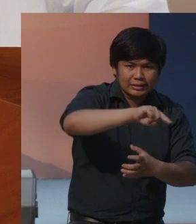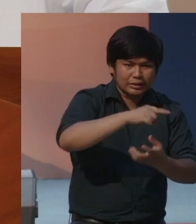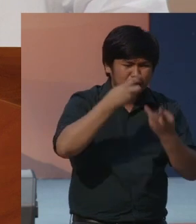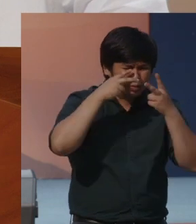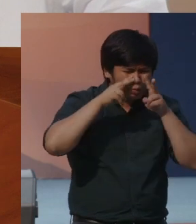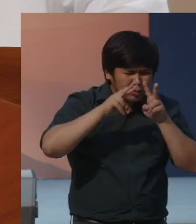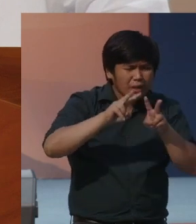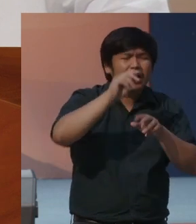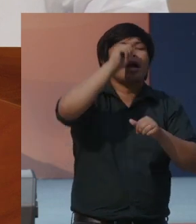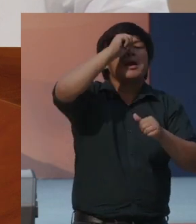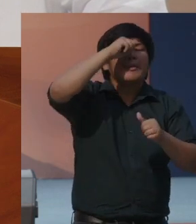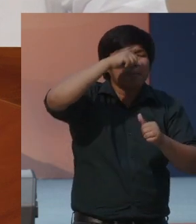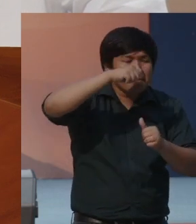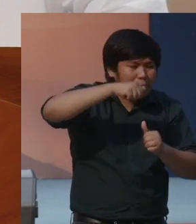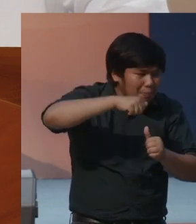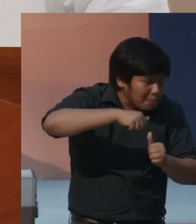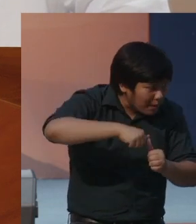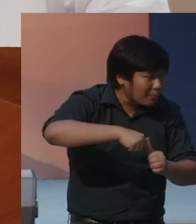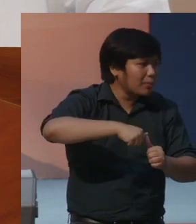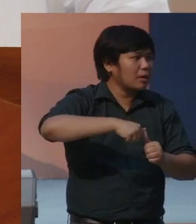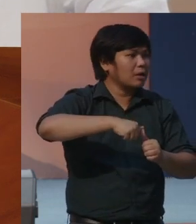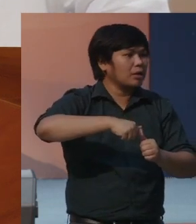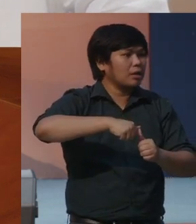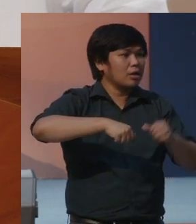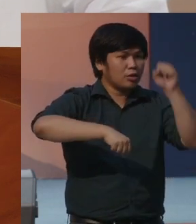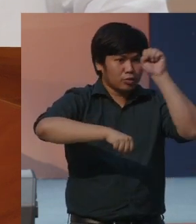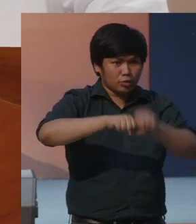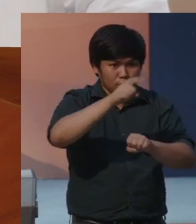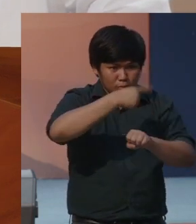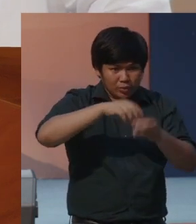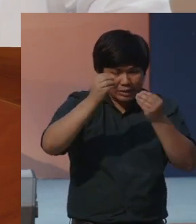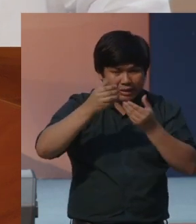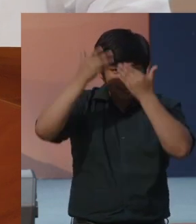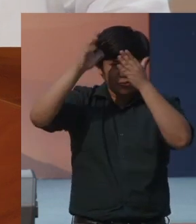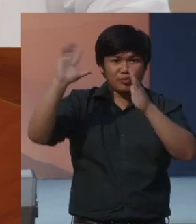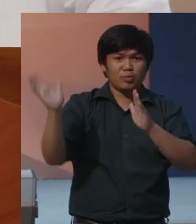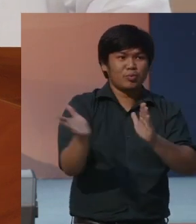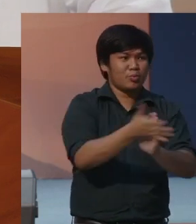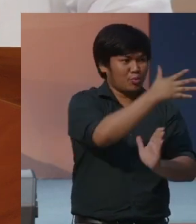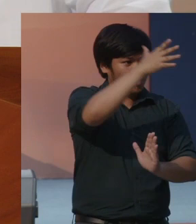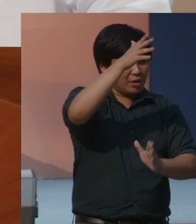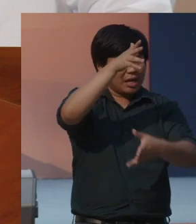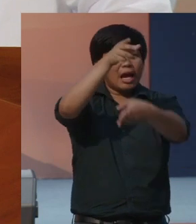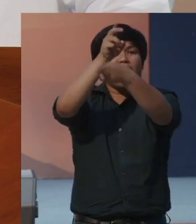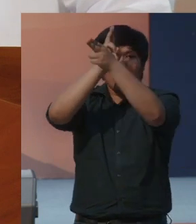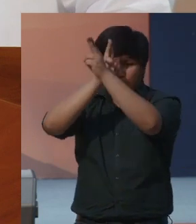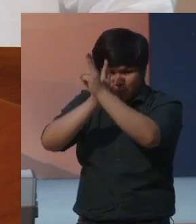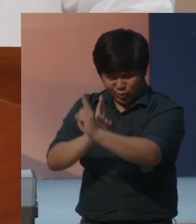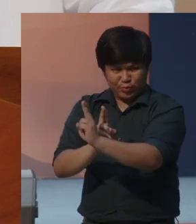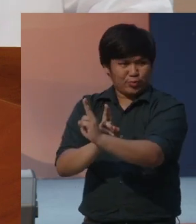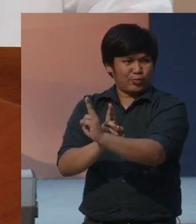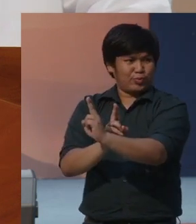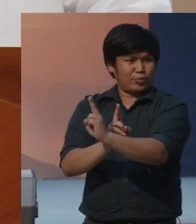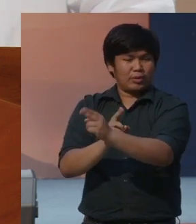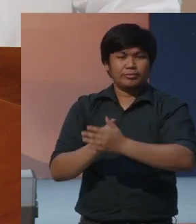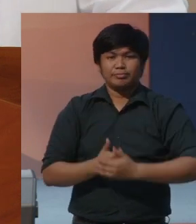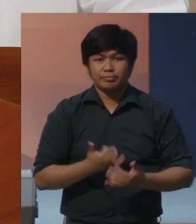ito para sa ating kapakanan at kanyang kalwalhatian. Mga kapatid,